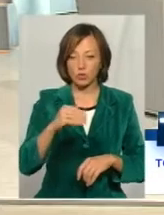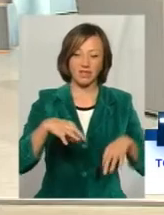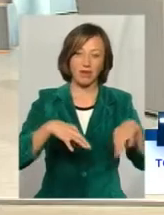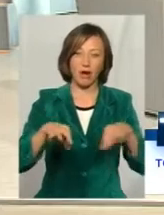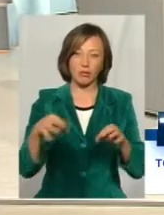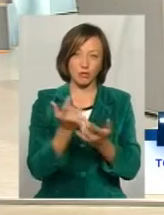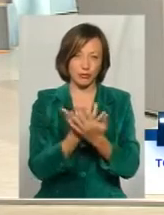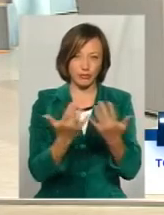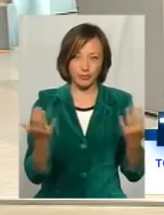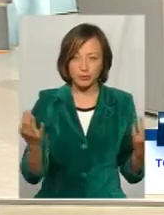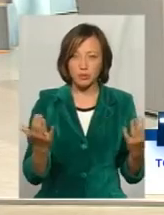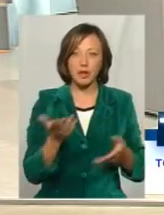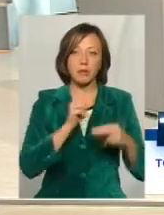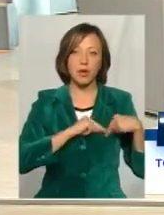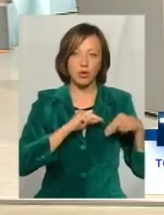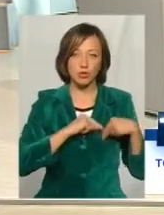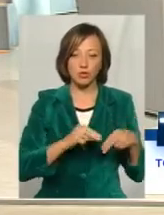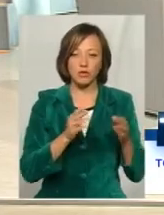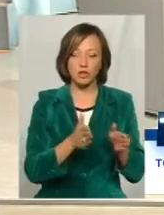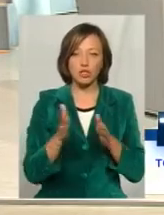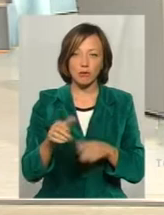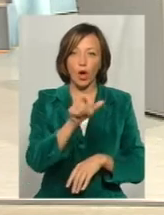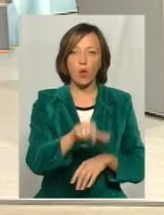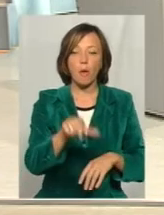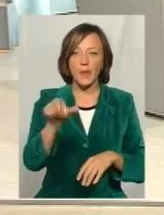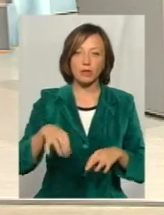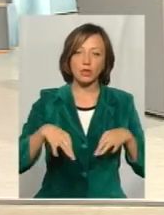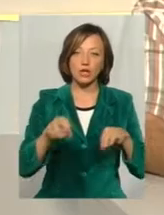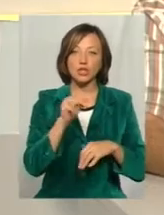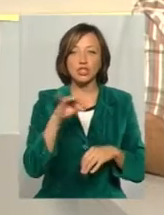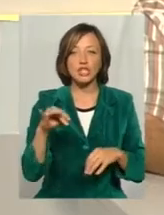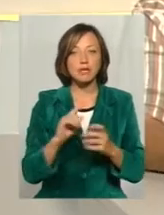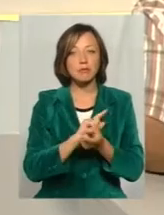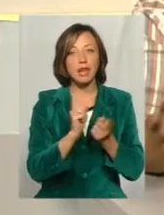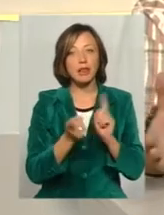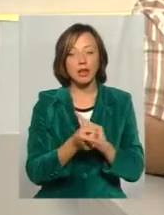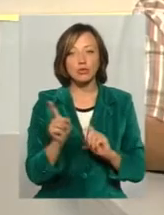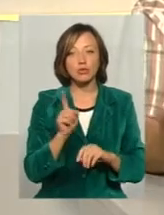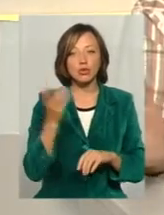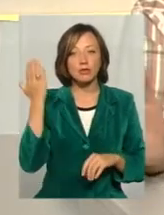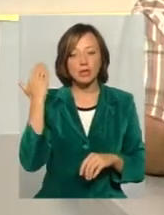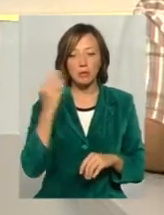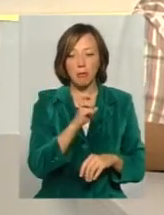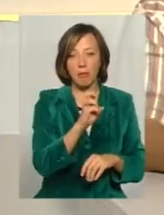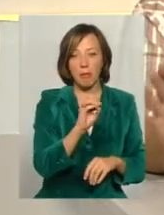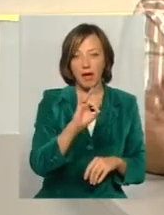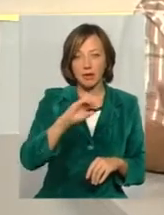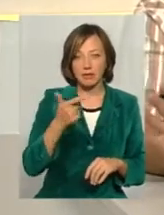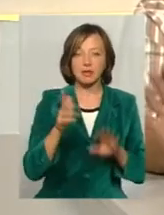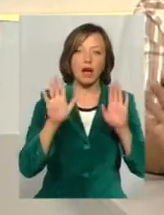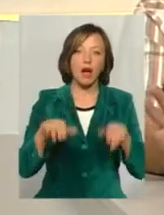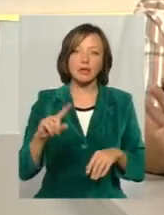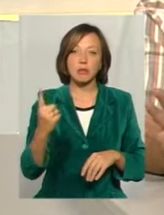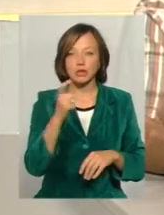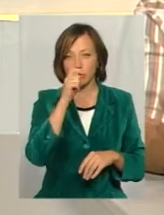так, які працюють в режимі громадського транспорту. Чи змінилося щось з тих часів, з березня, там, чи, ну, хай буде з